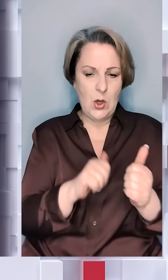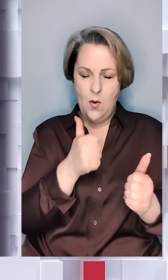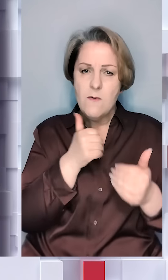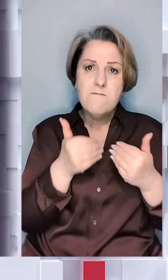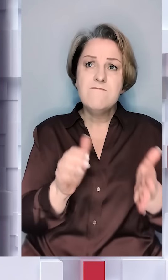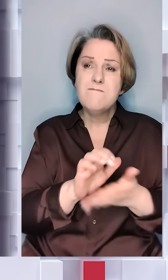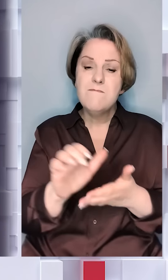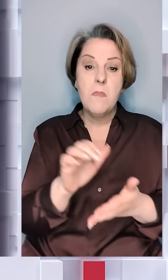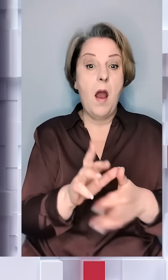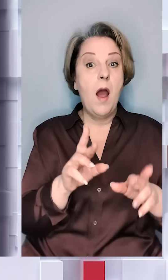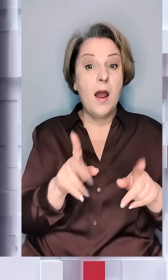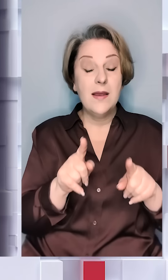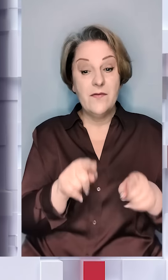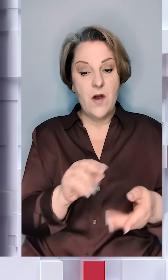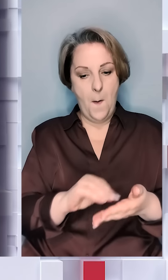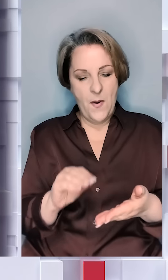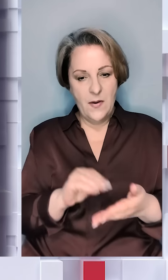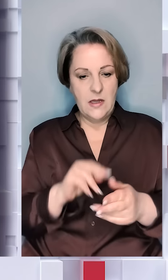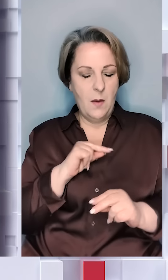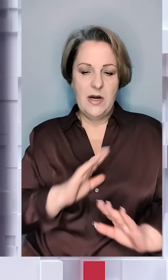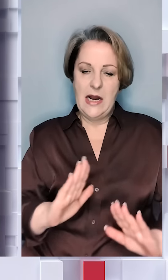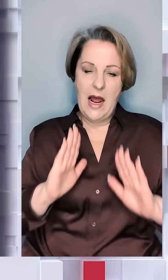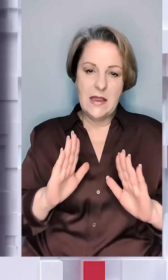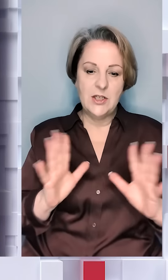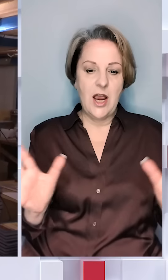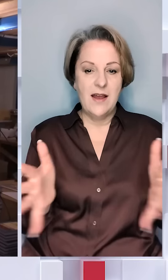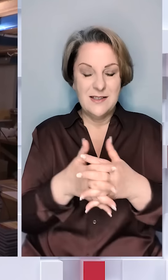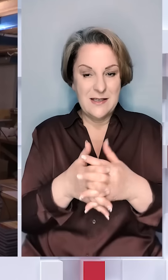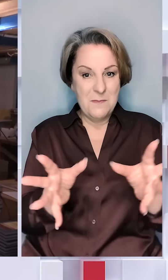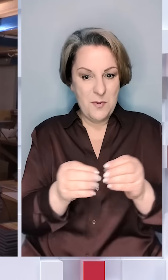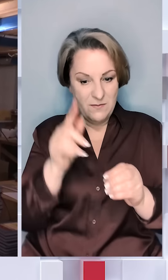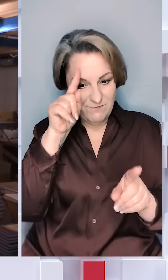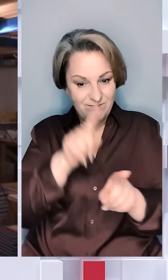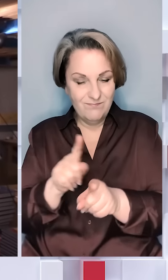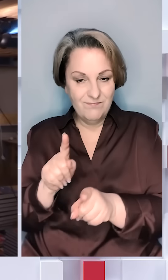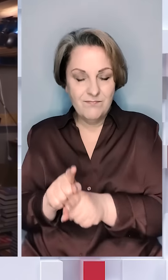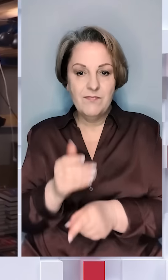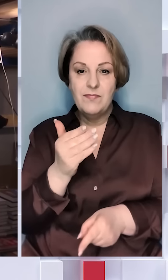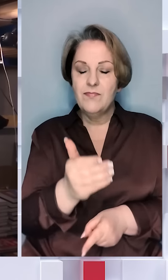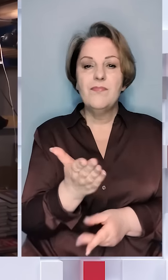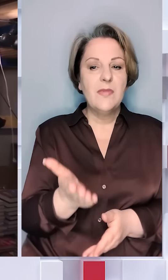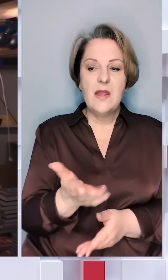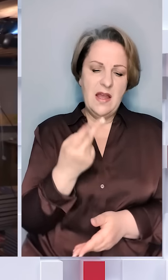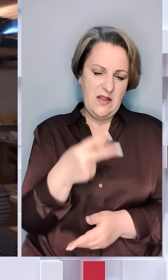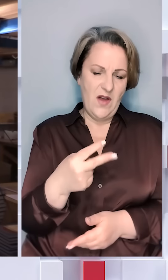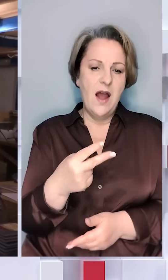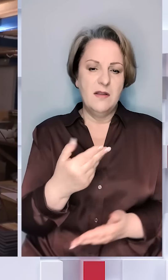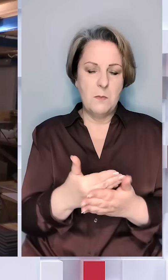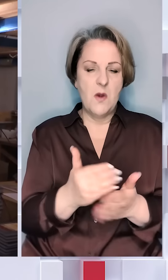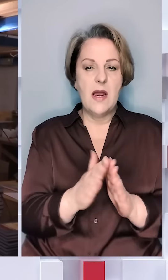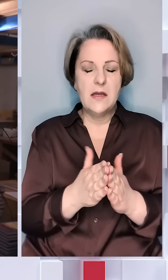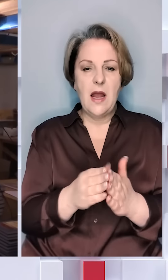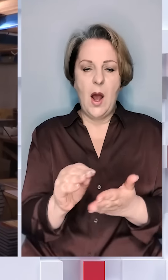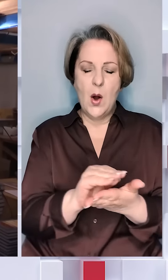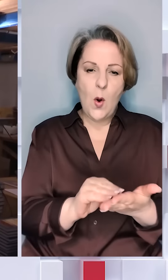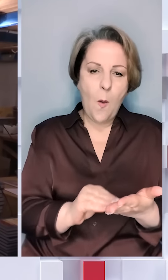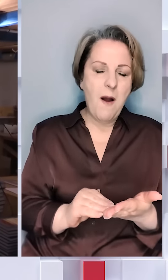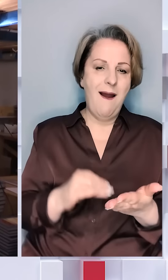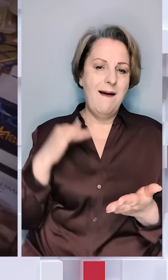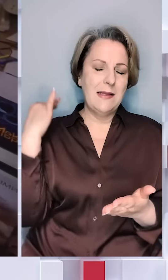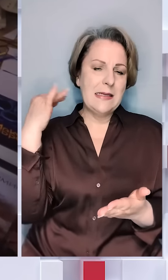щороку, а також як письменники, що працювали виключно у співавторстві. Братам Капрановим належить зо 20 книжок. Це романи